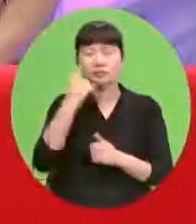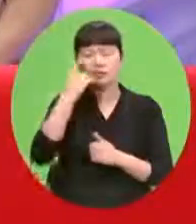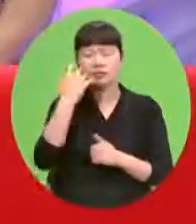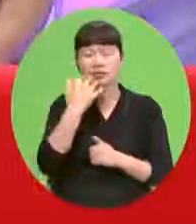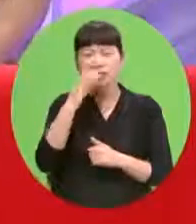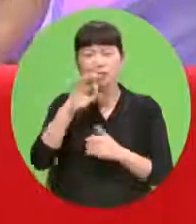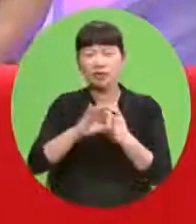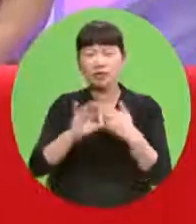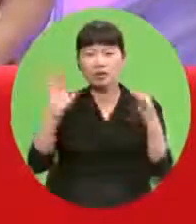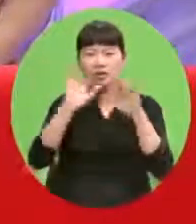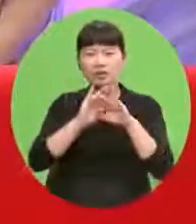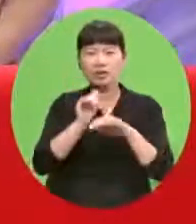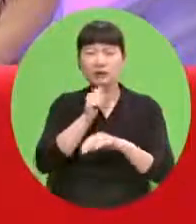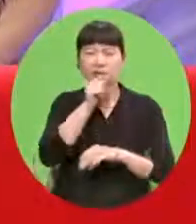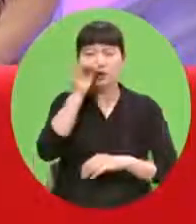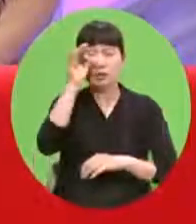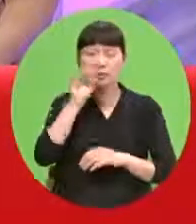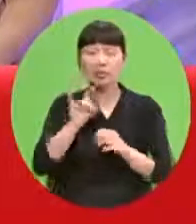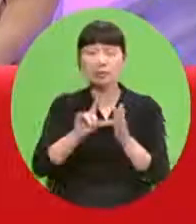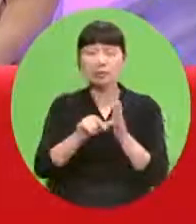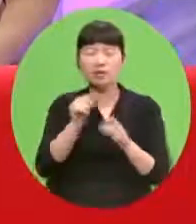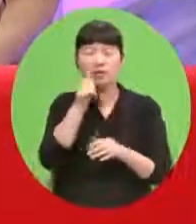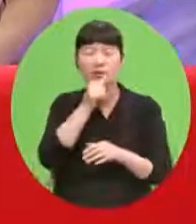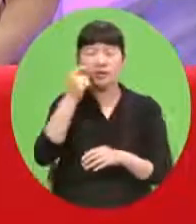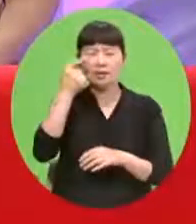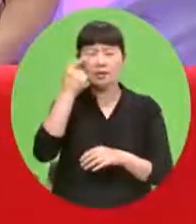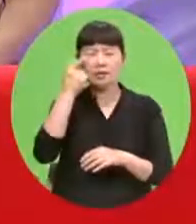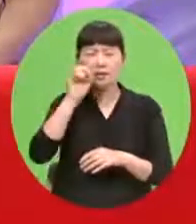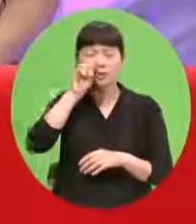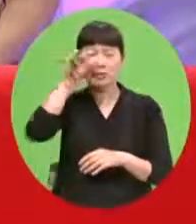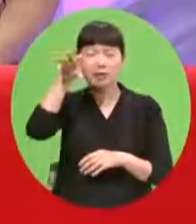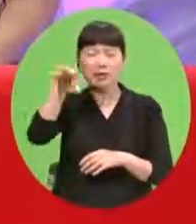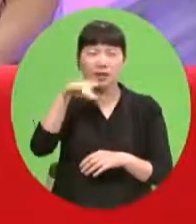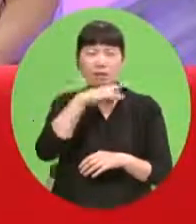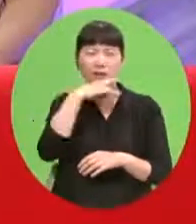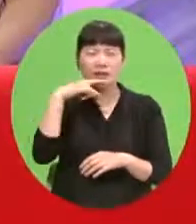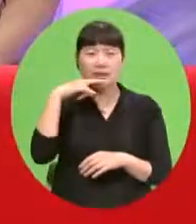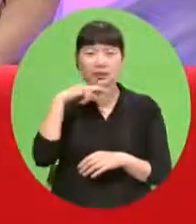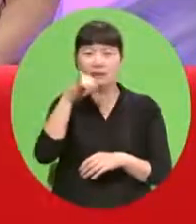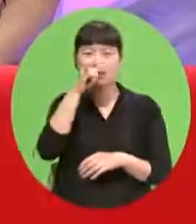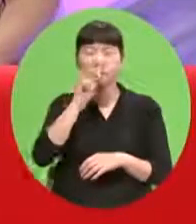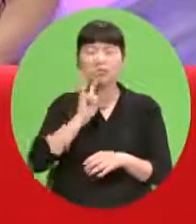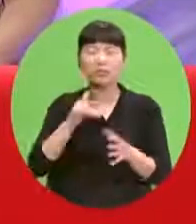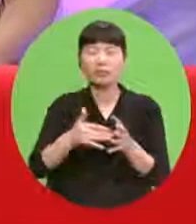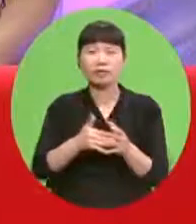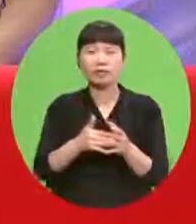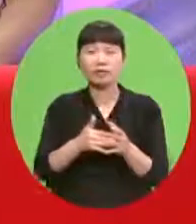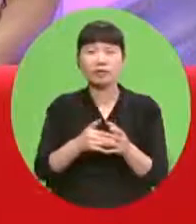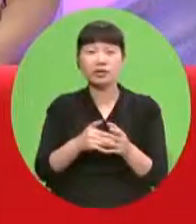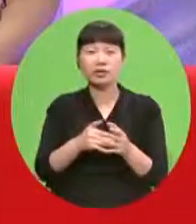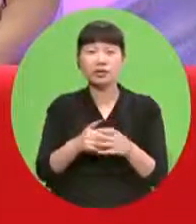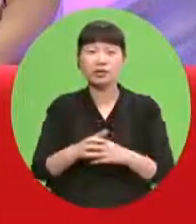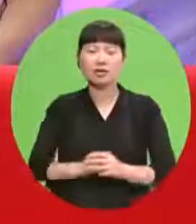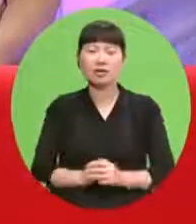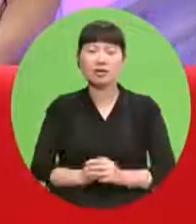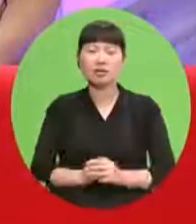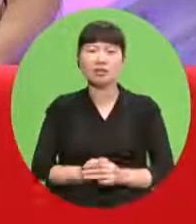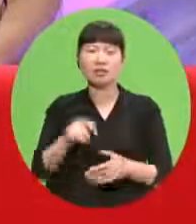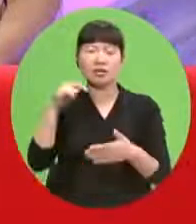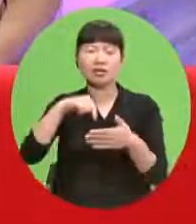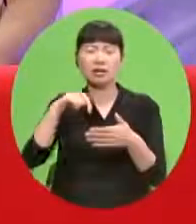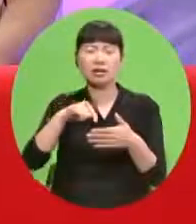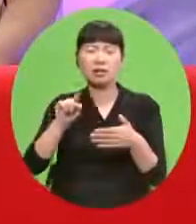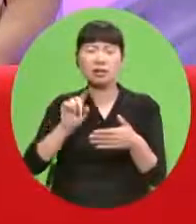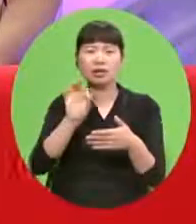색이 밤에 고양이를 봤을 때 고양이 눈에서 이렇게 반사되는 빨간 빛 같은 게 있습니다. 그런 게 있는 경우에는 그 안에